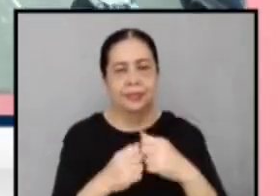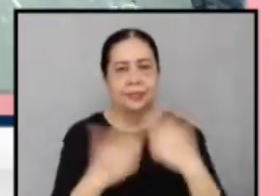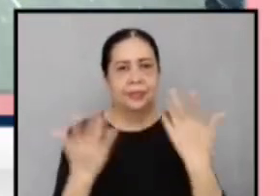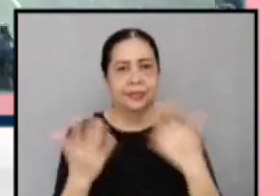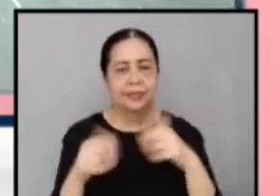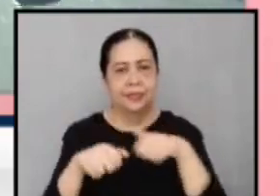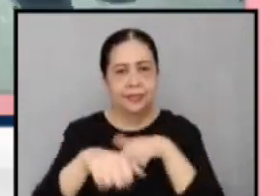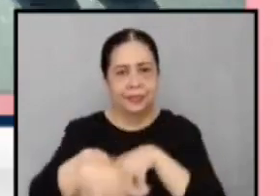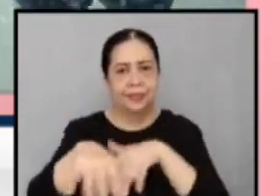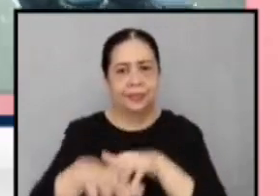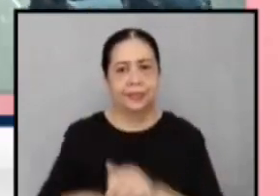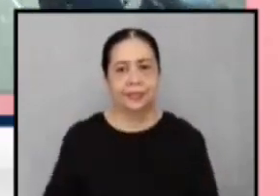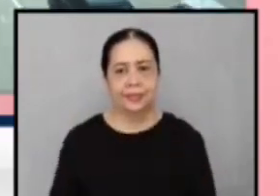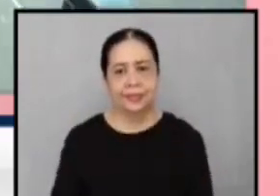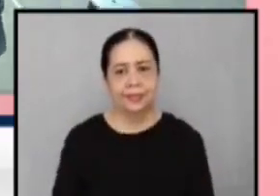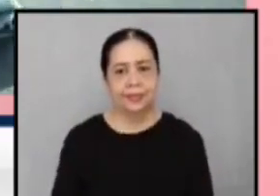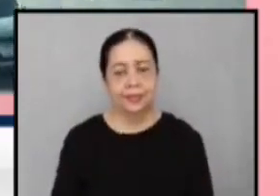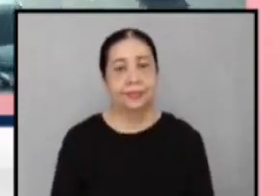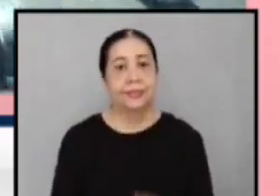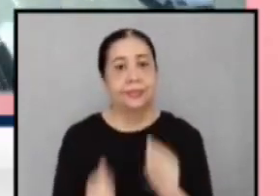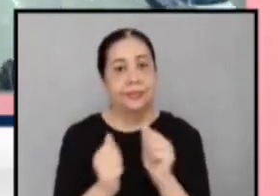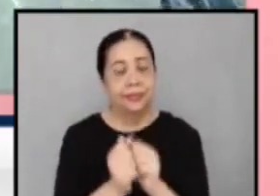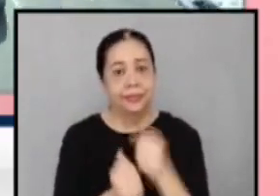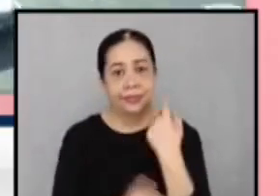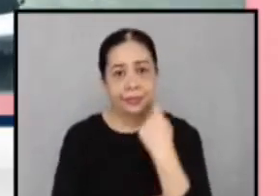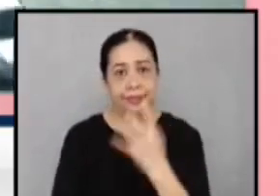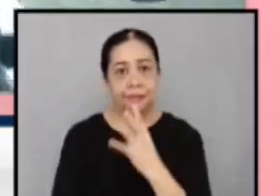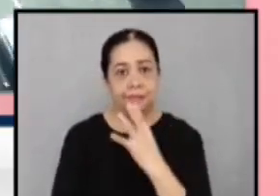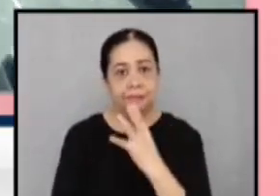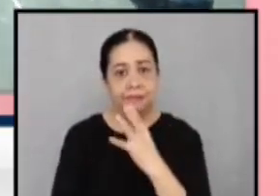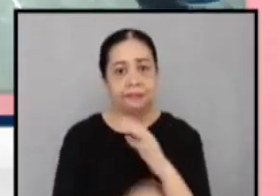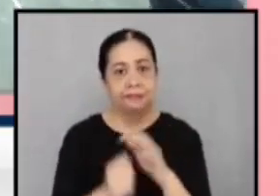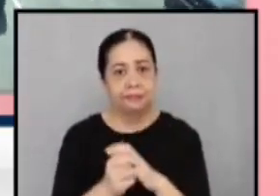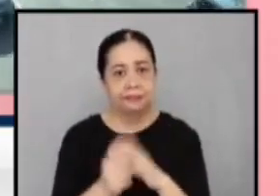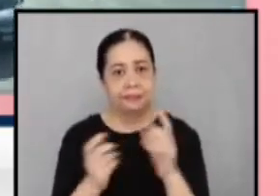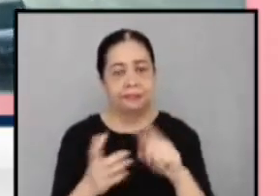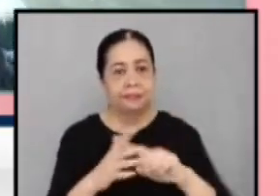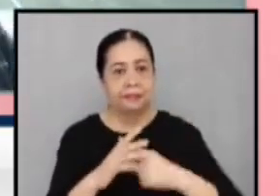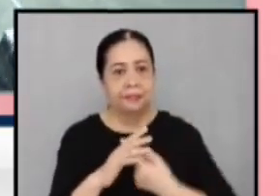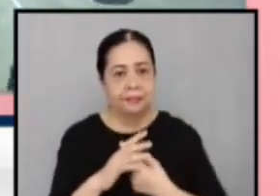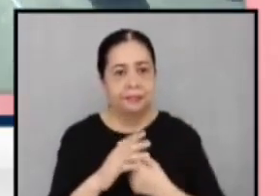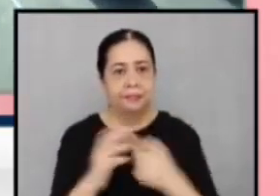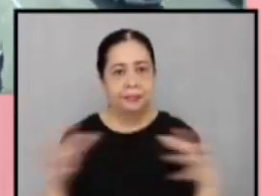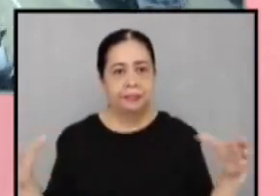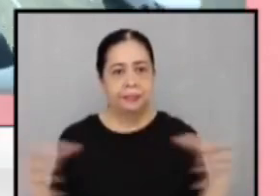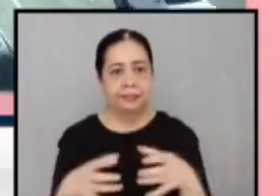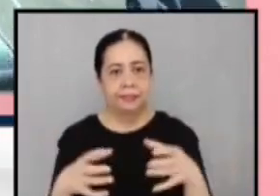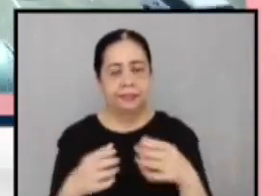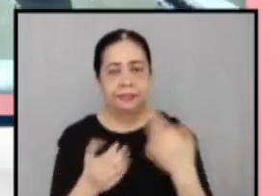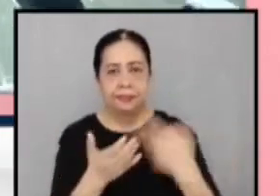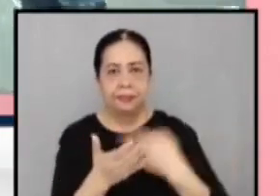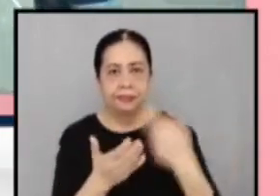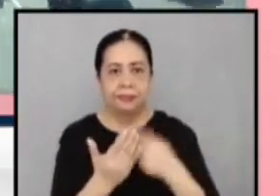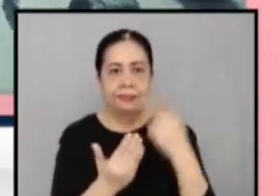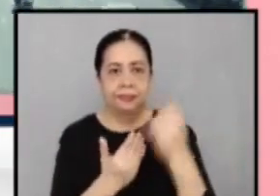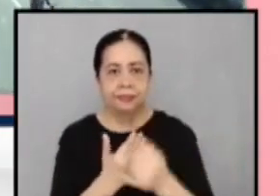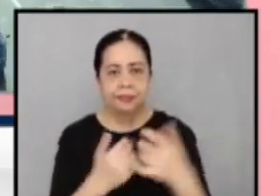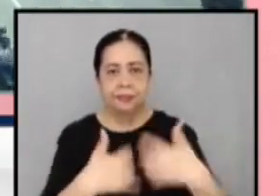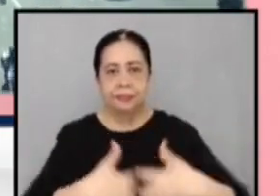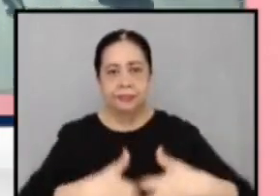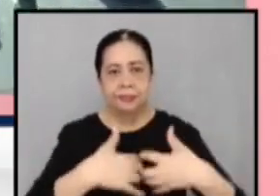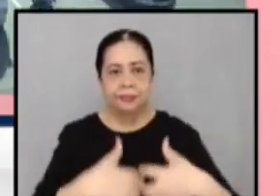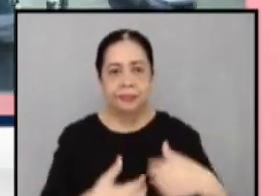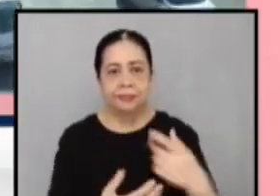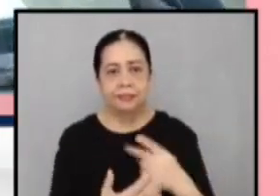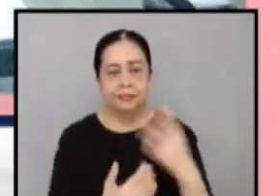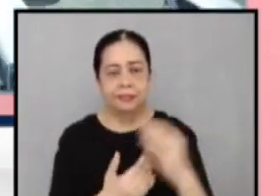natin. Isa rin sa kanyang mga nabanggit na aktibidad ay ang paglulunsad ng Consolidated Rice Production and Mechanization Program